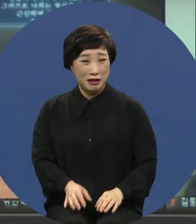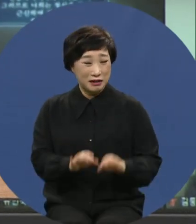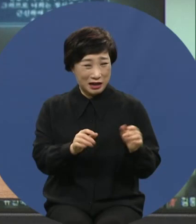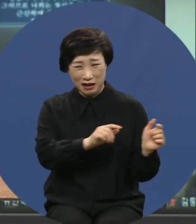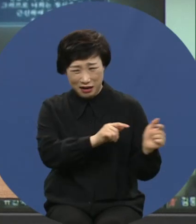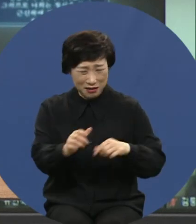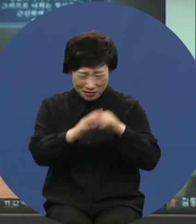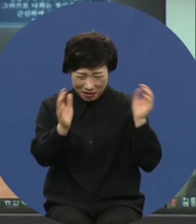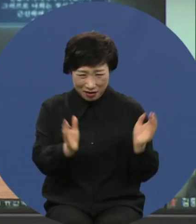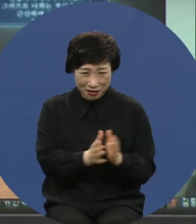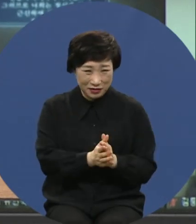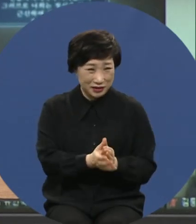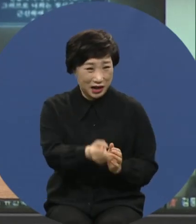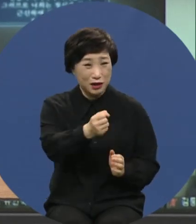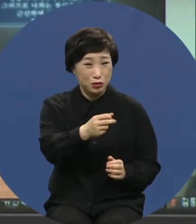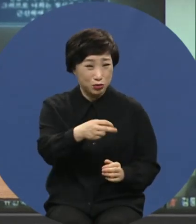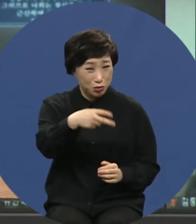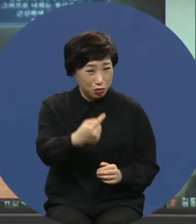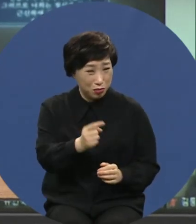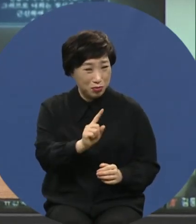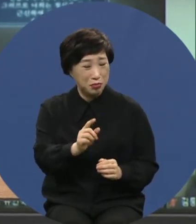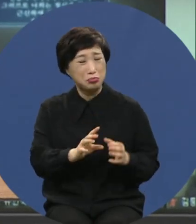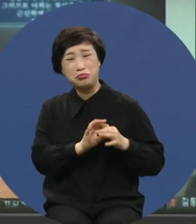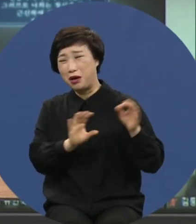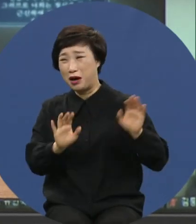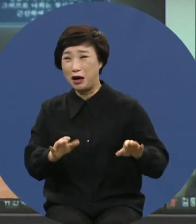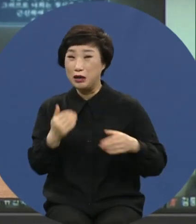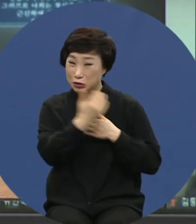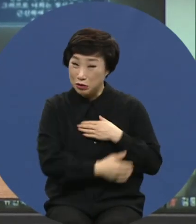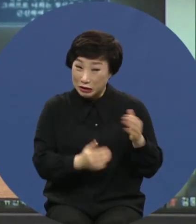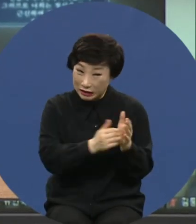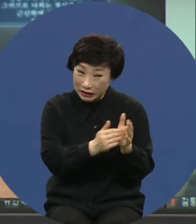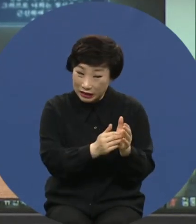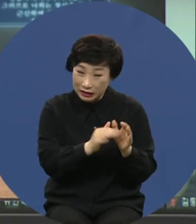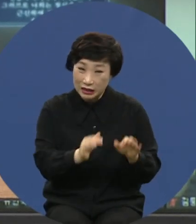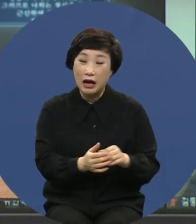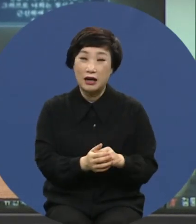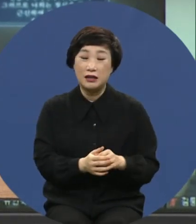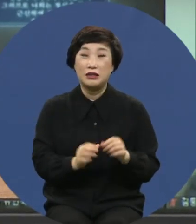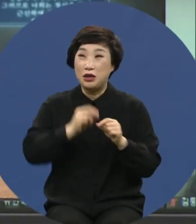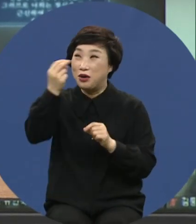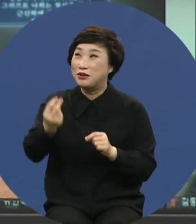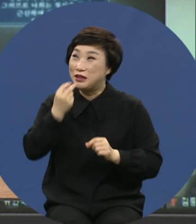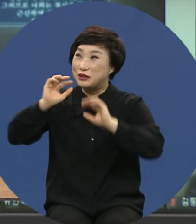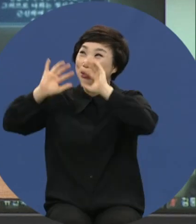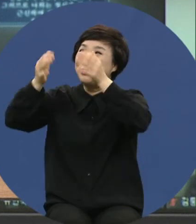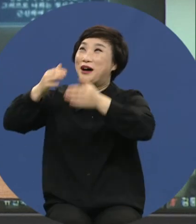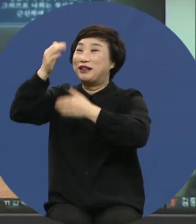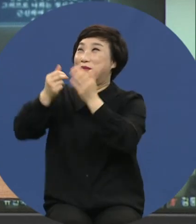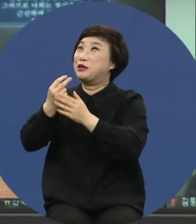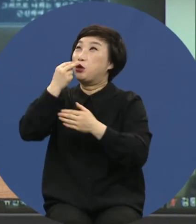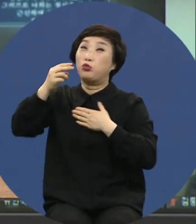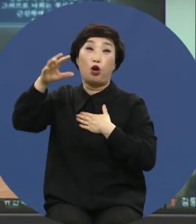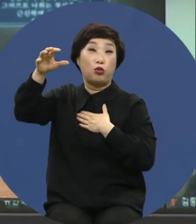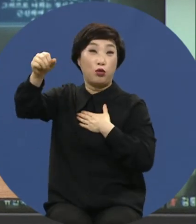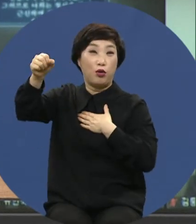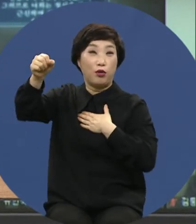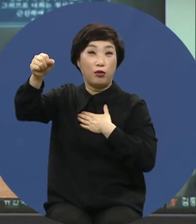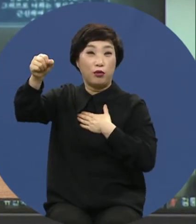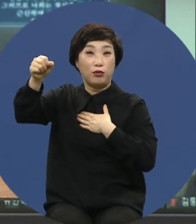다 있으면 어때, 아직 그 육신 끝나면 영생과 천국이 하나님의 생명이 내